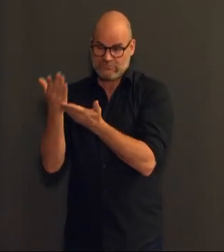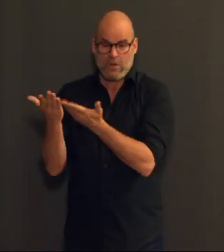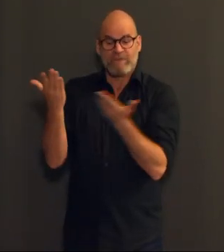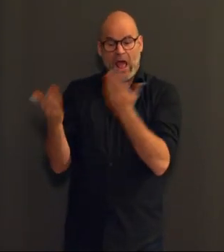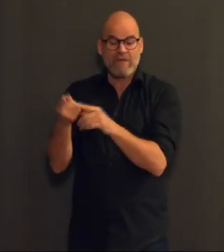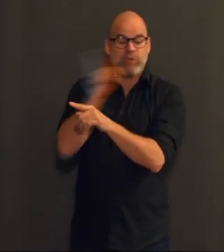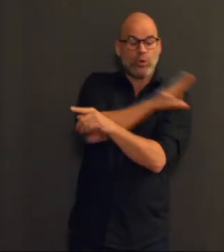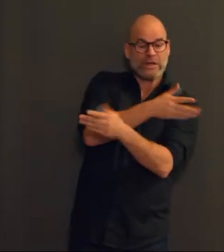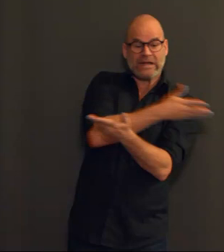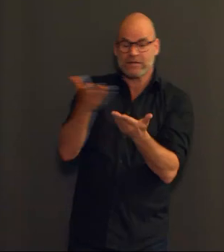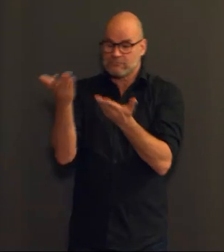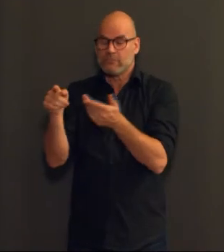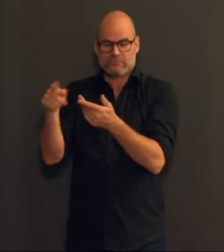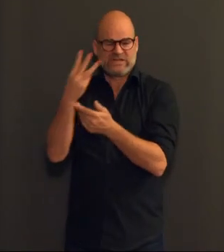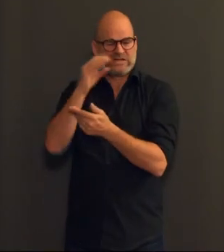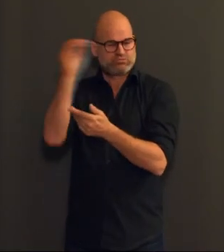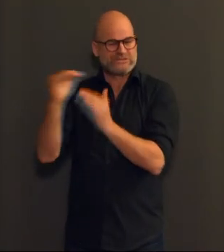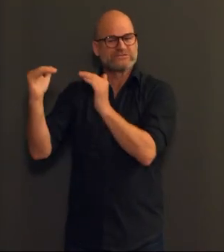voordien.